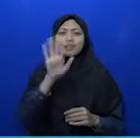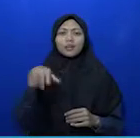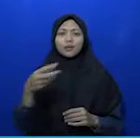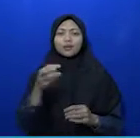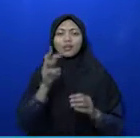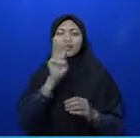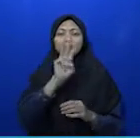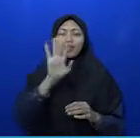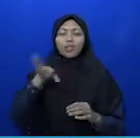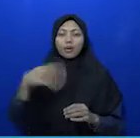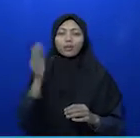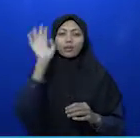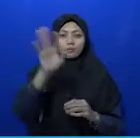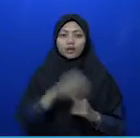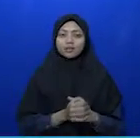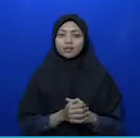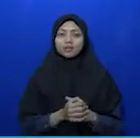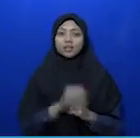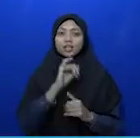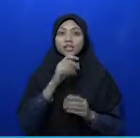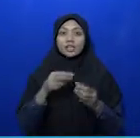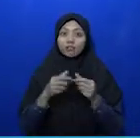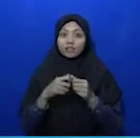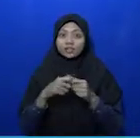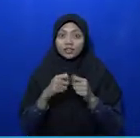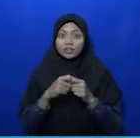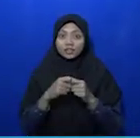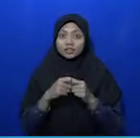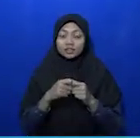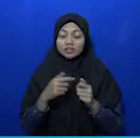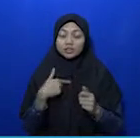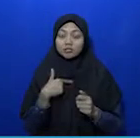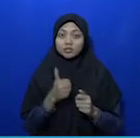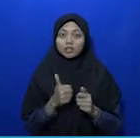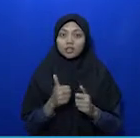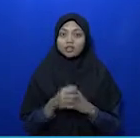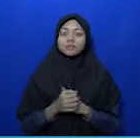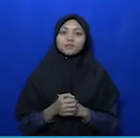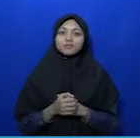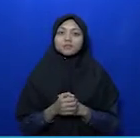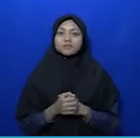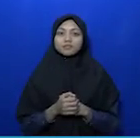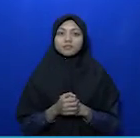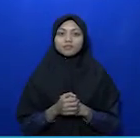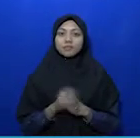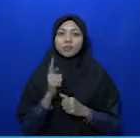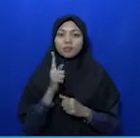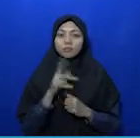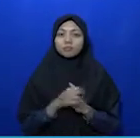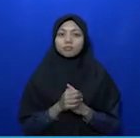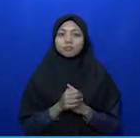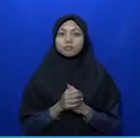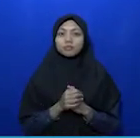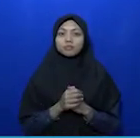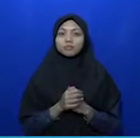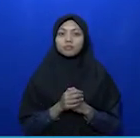udah masalah investasi yang diperlukan. Iya betul sekali. Okay. Yang 3,8 tadi dia. Ya. Karena earning after